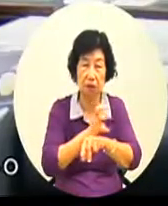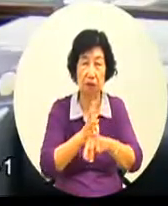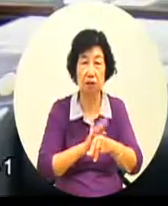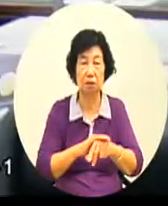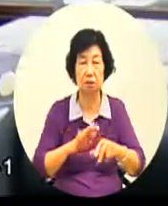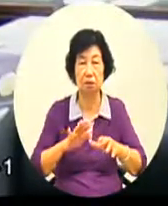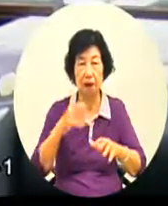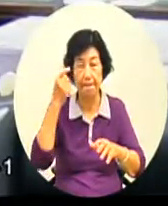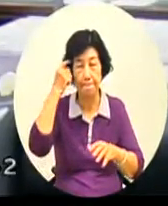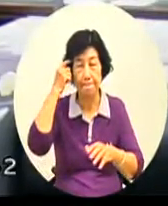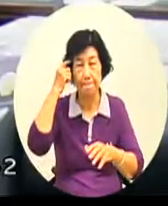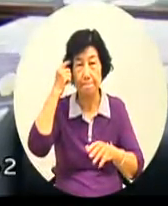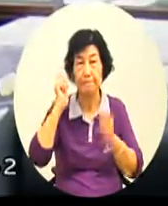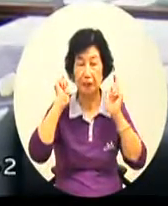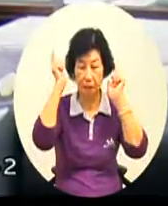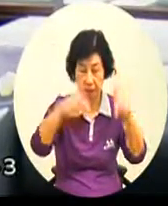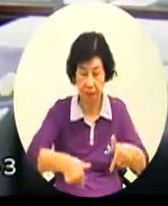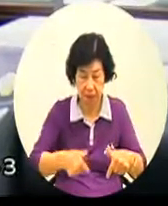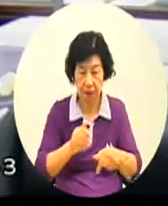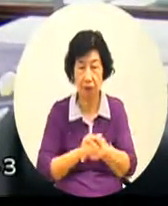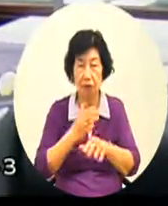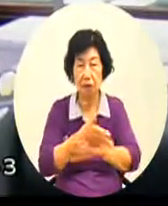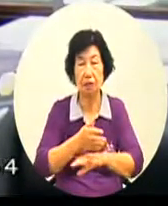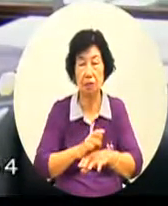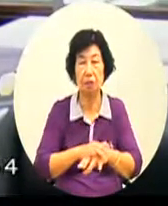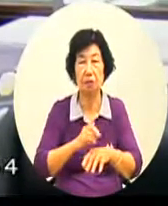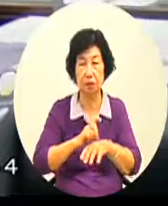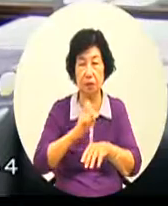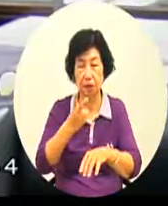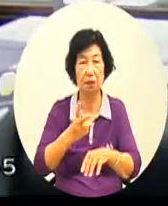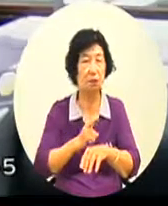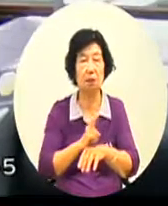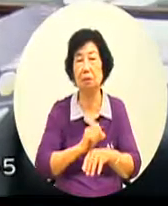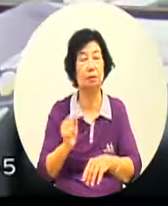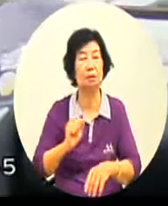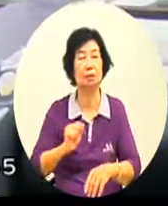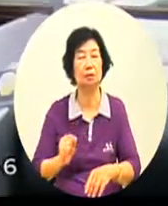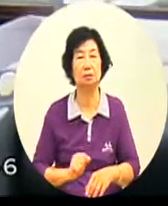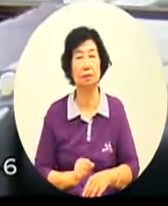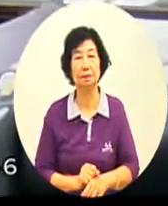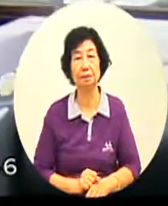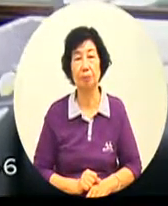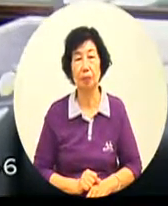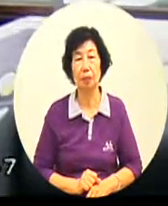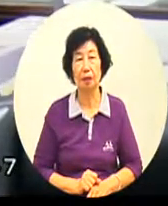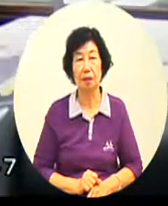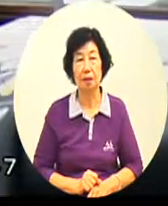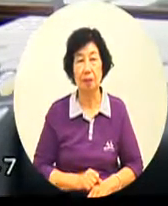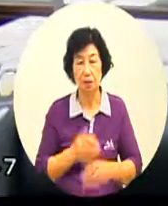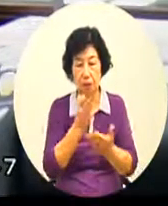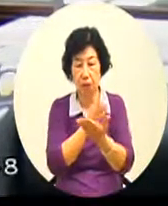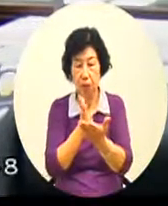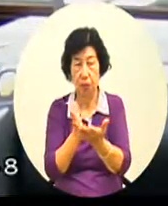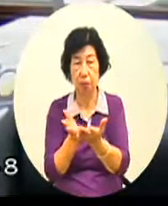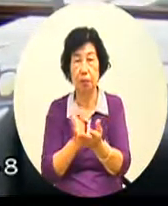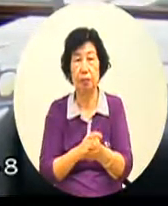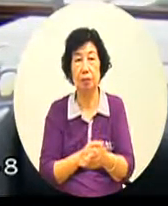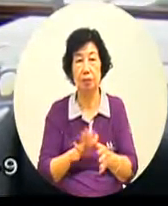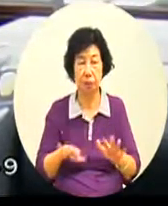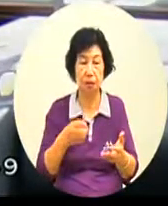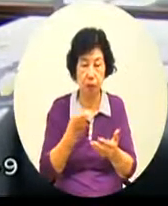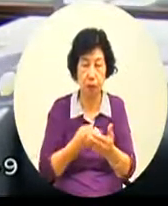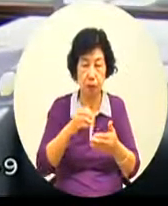不能超过12个小时，像这样的一个状况哈。所以呢林林种种的我们都知道，其实现在有很严格